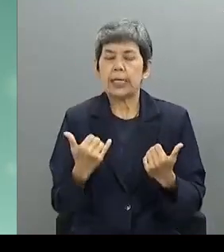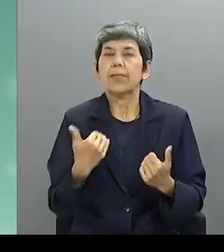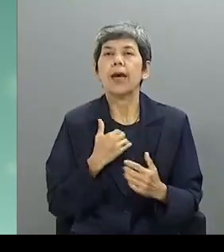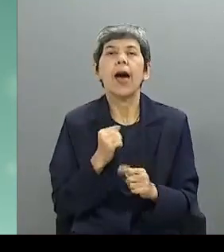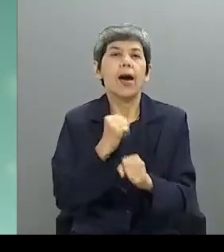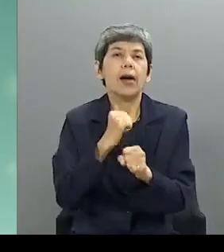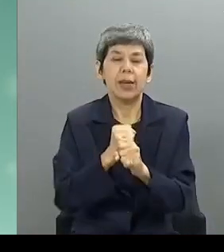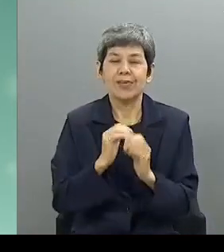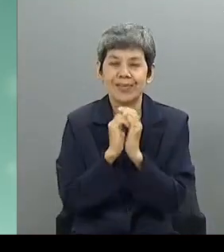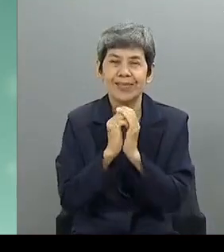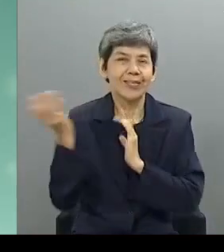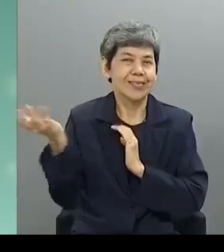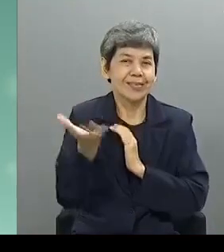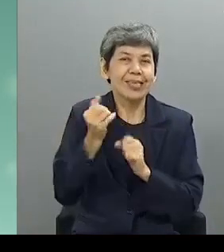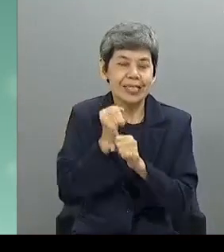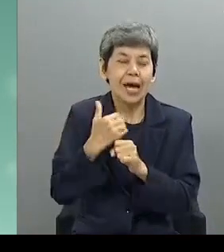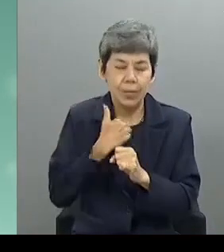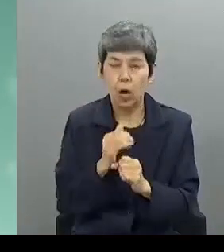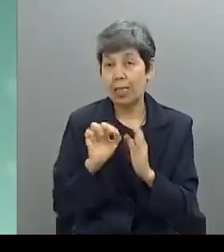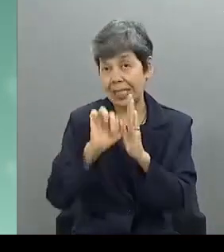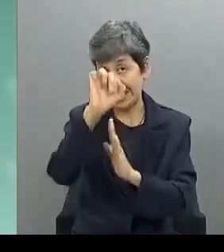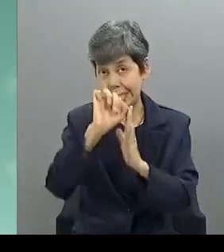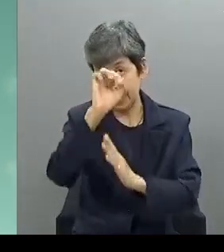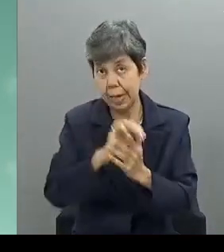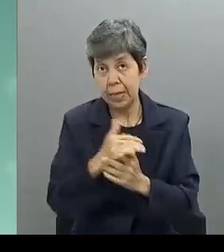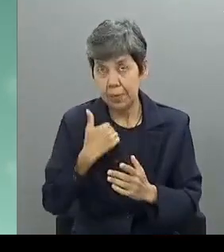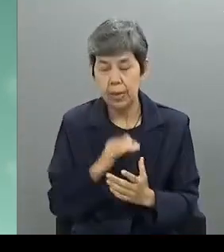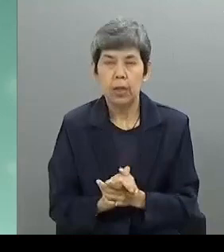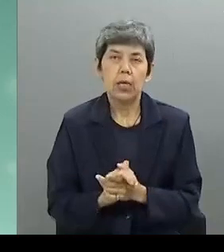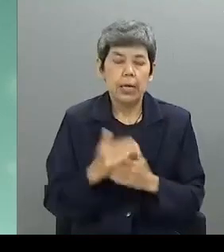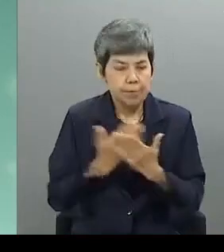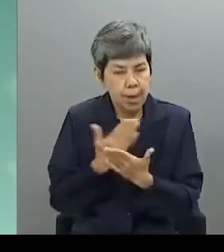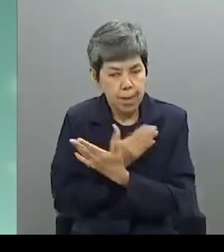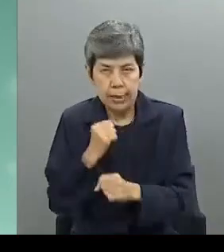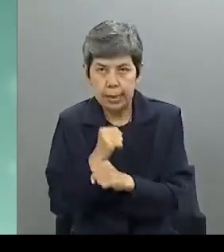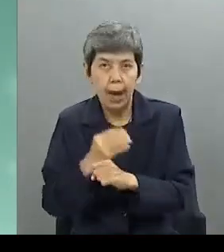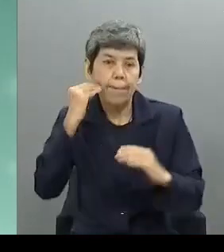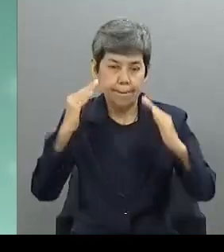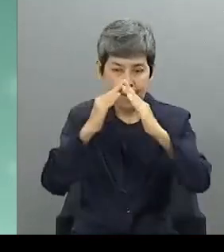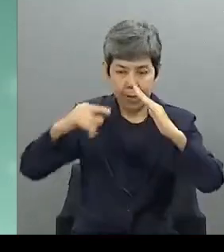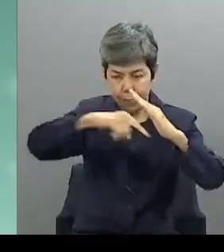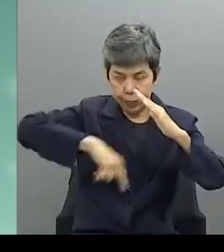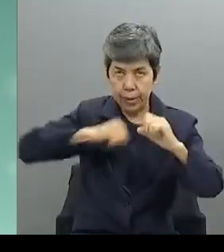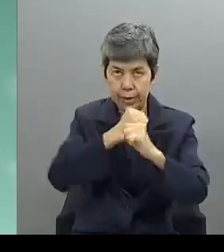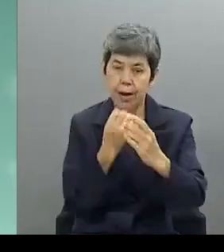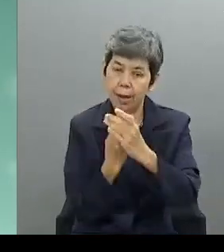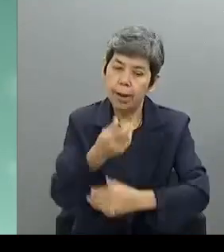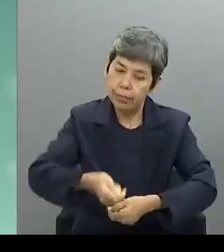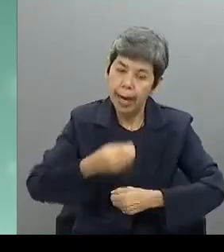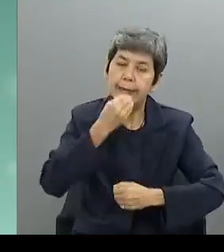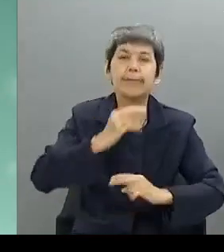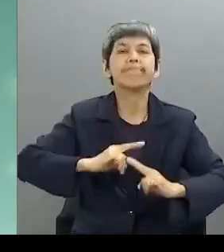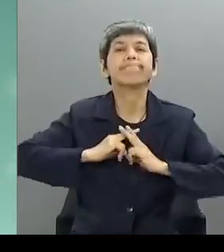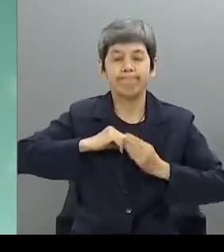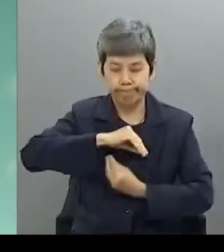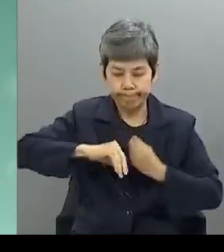จัดเลี้ยงบางส่วนในจังหวัดเชียงใหม่เริ่มปรับเปลี่ยนพื้นที่รอบบ้านหามาปลูกพืชผักเอาไว้กินในครอบครัวล